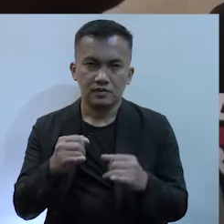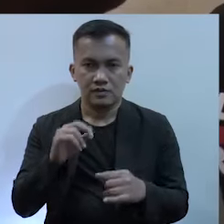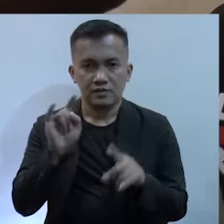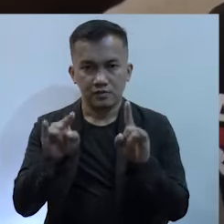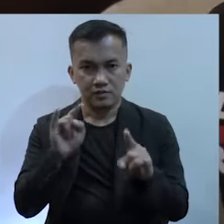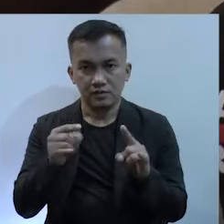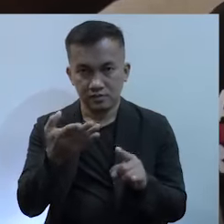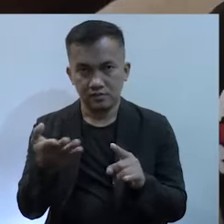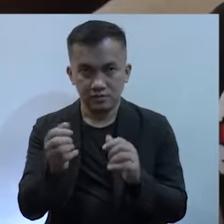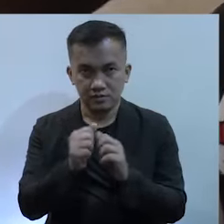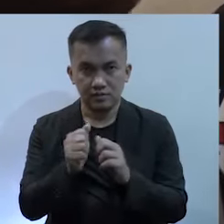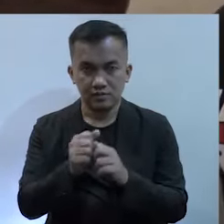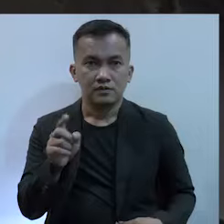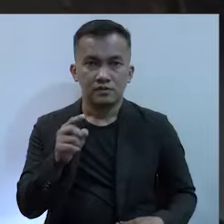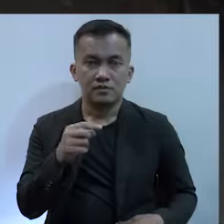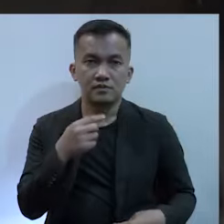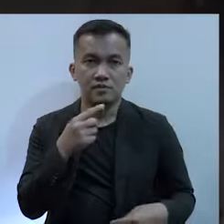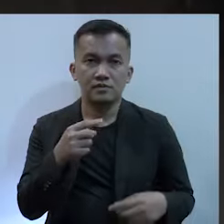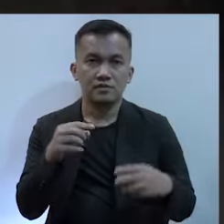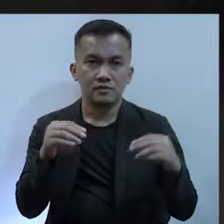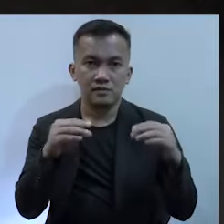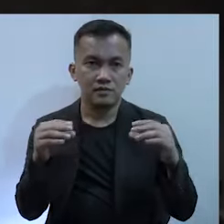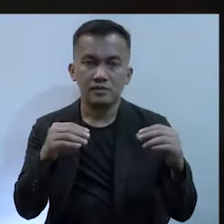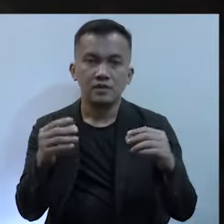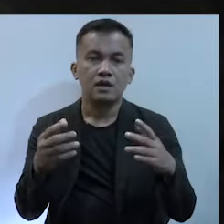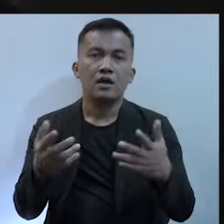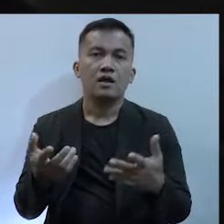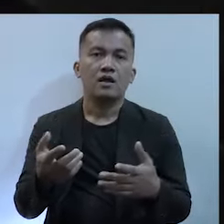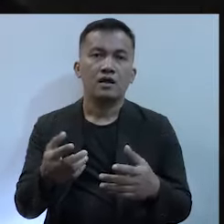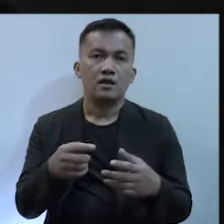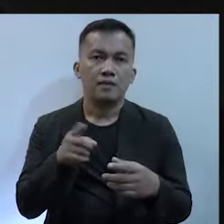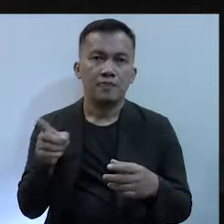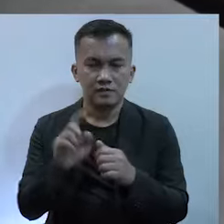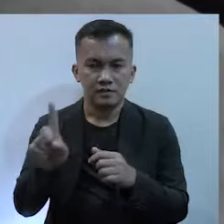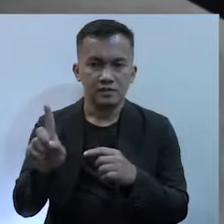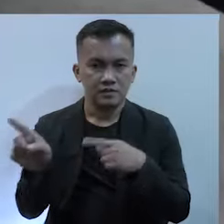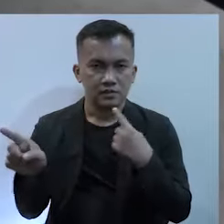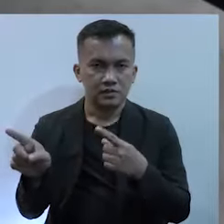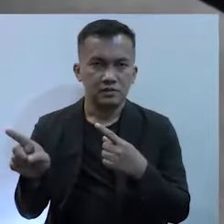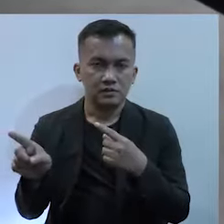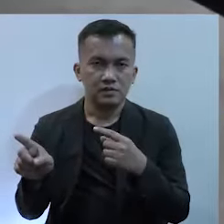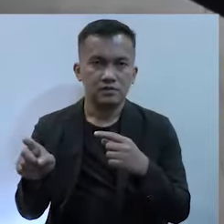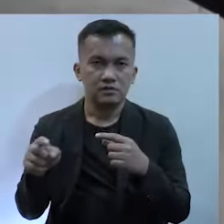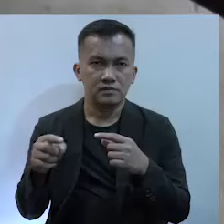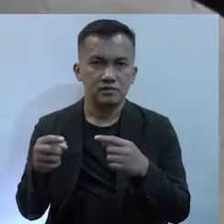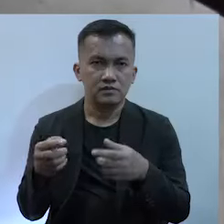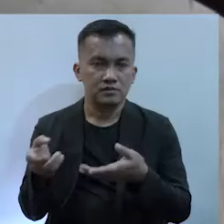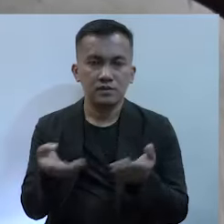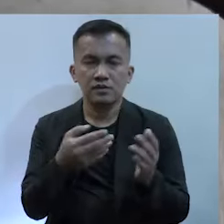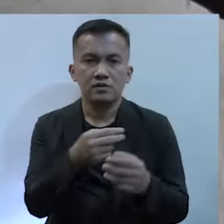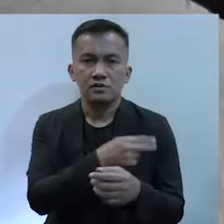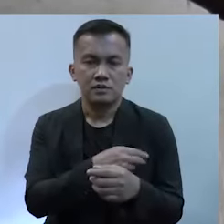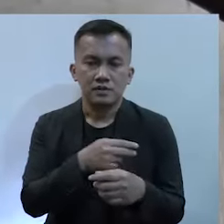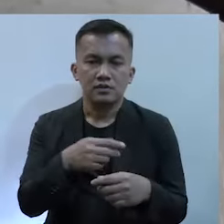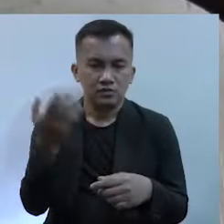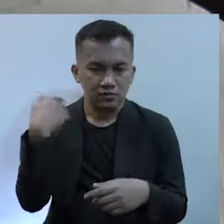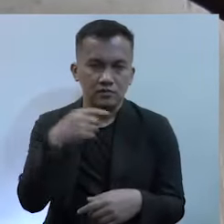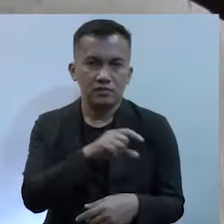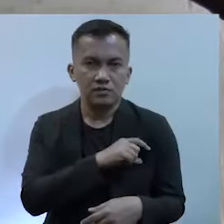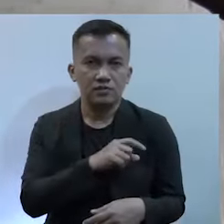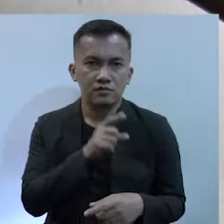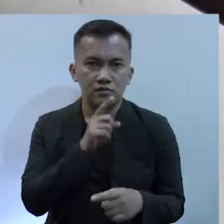para... Taga-media rin ba yung kasama nyo? Okay, thank you, sir. Baka gusto mo, bilhin mo. Isa din po kayo sa nang reklamo sa akin. Nung pulis pa po